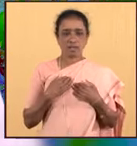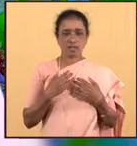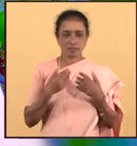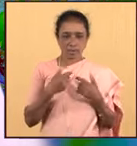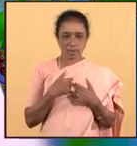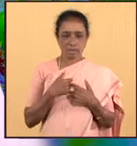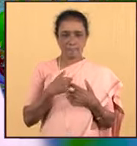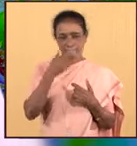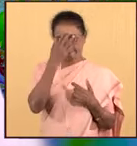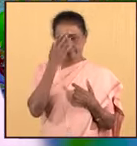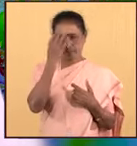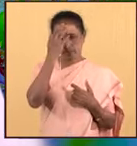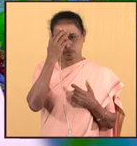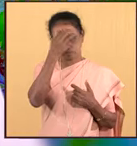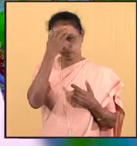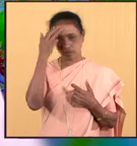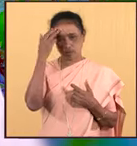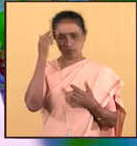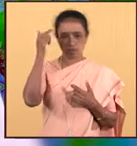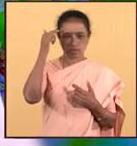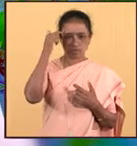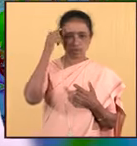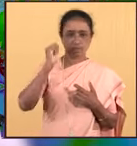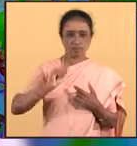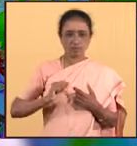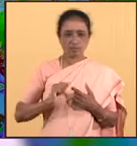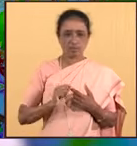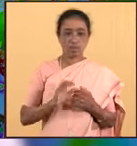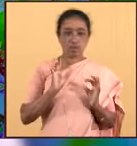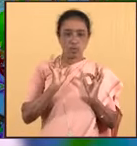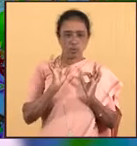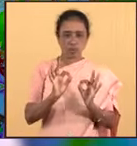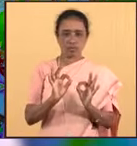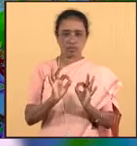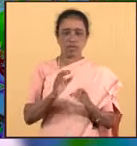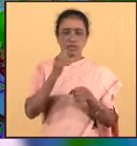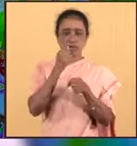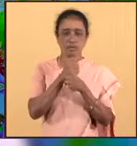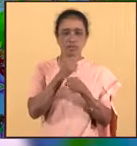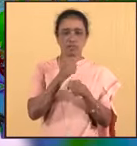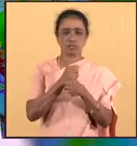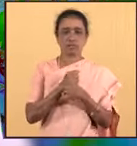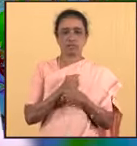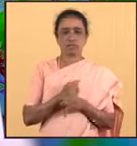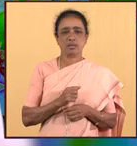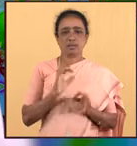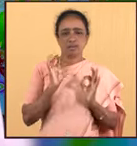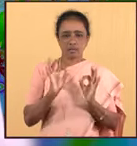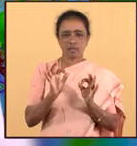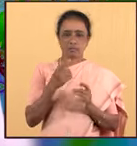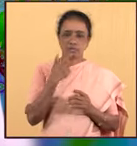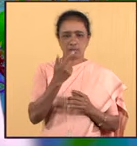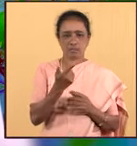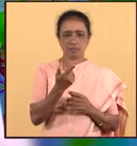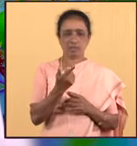அப்ப சமய சார்பின்மை என்னெல்லாம் புரிந்து கொள்ளுன்னு பார்த்தோம், சமய சார்பின் நோக்கங்கள் பார்த்தோம், சமயசார்பின்மையின் அரசியல் அமைப்பில்